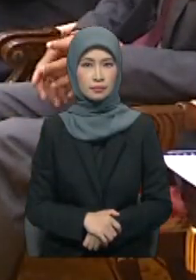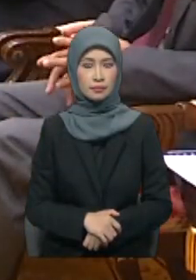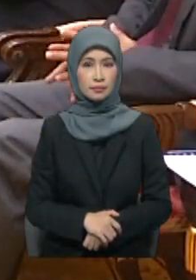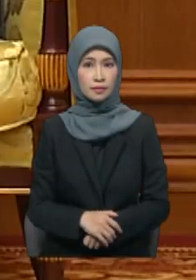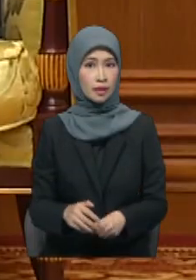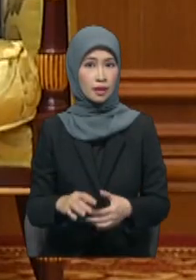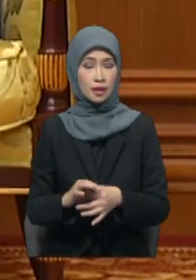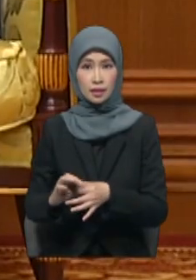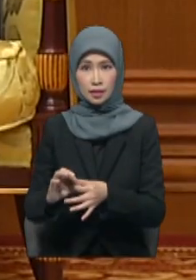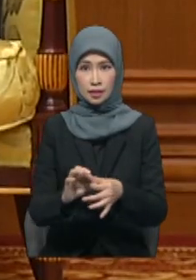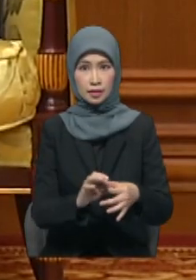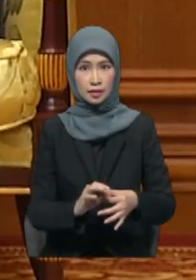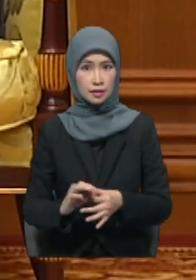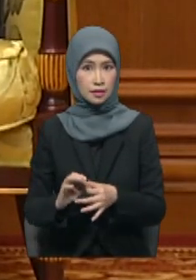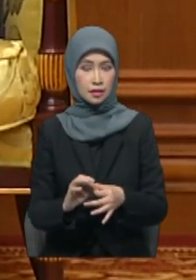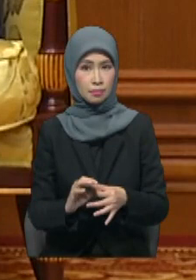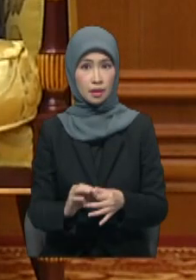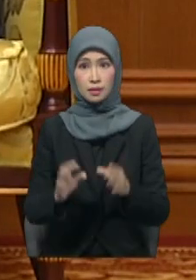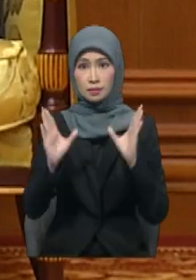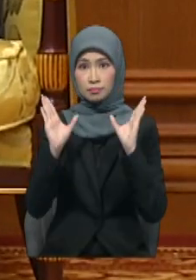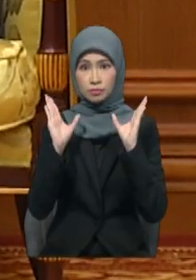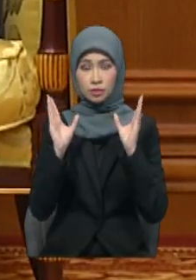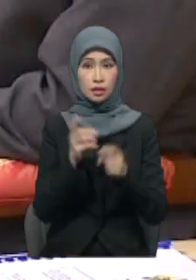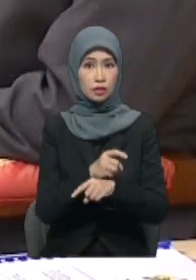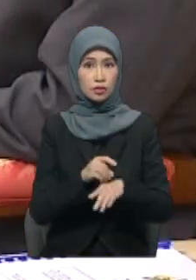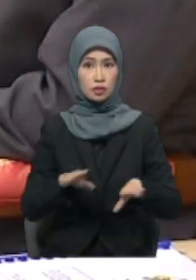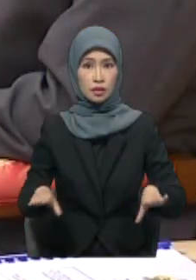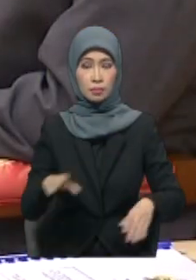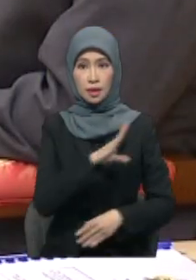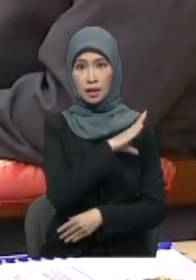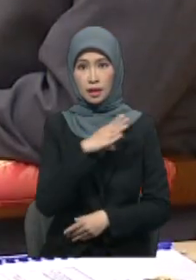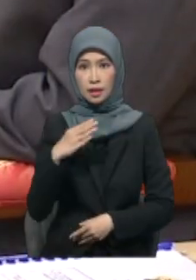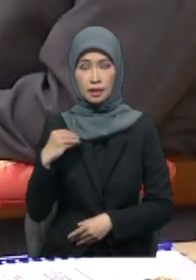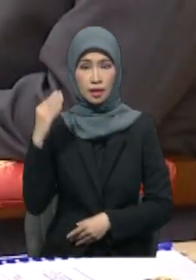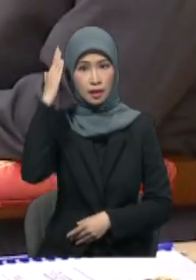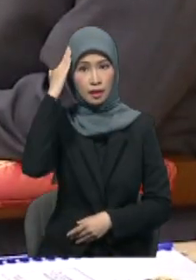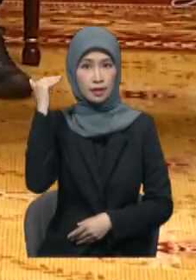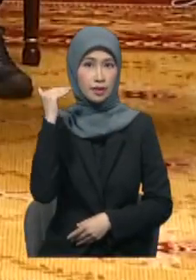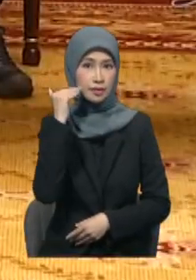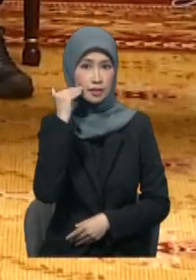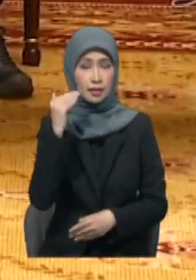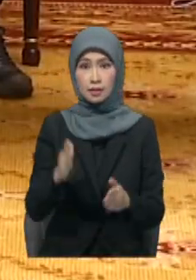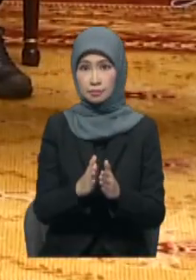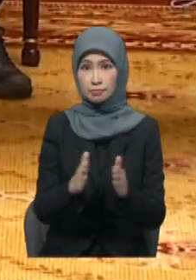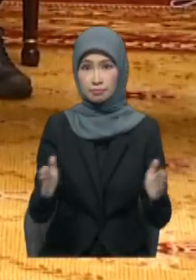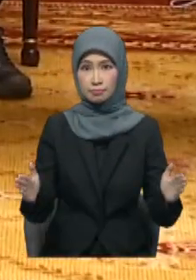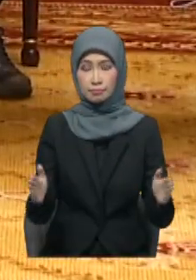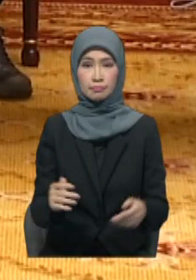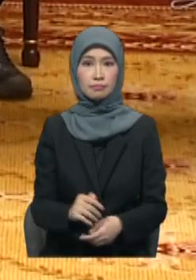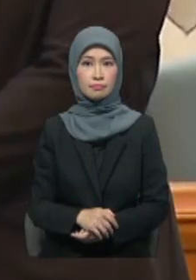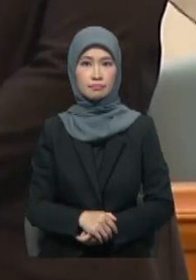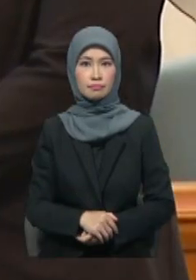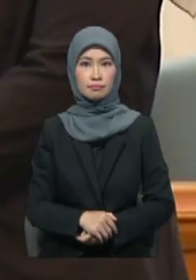hubungan kerjasama yang terjalin antara negara Brunei Darussalam dan Republik Korea akan terus berkembang dan